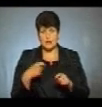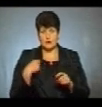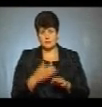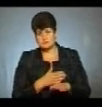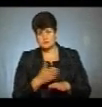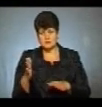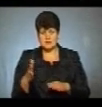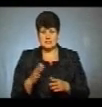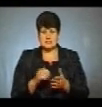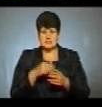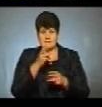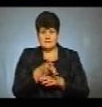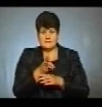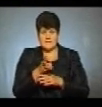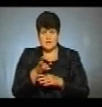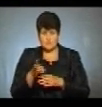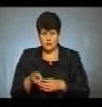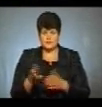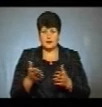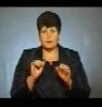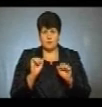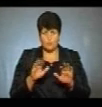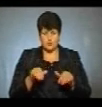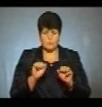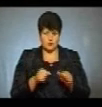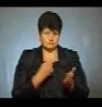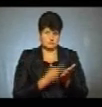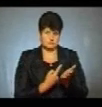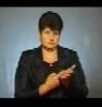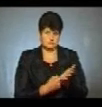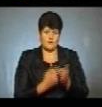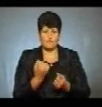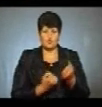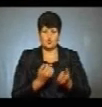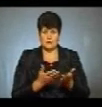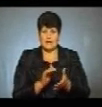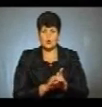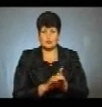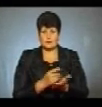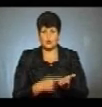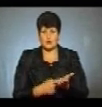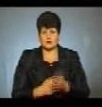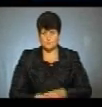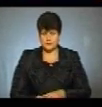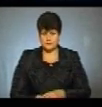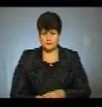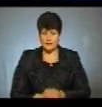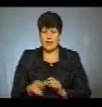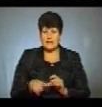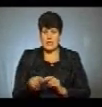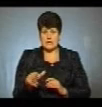вже записується відео, яке ми потім можемо представити водію для ознайомлення з доказом. Ділянка